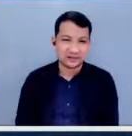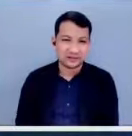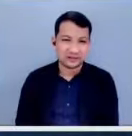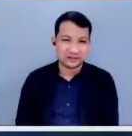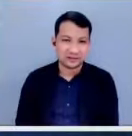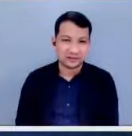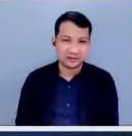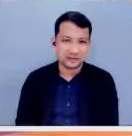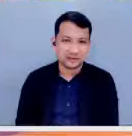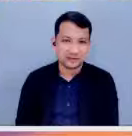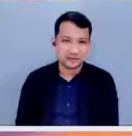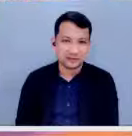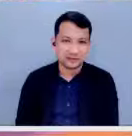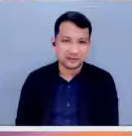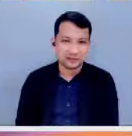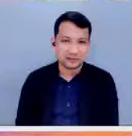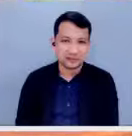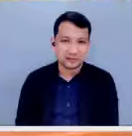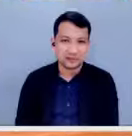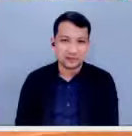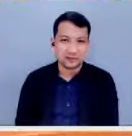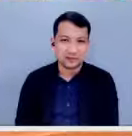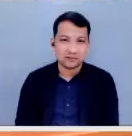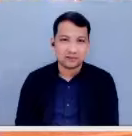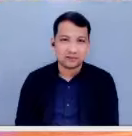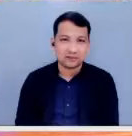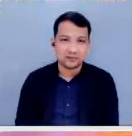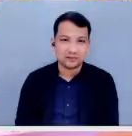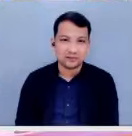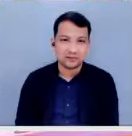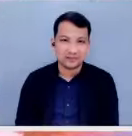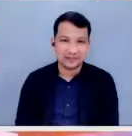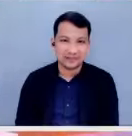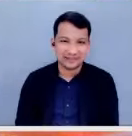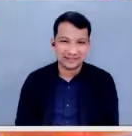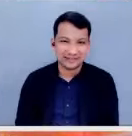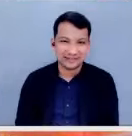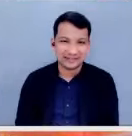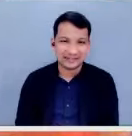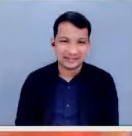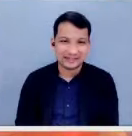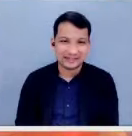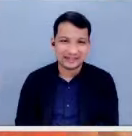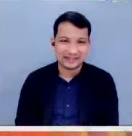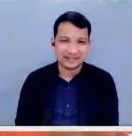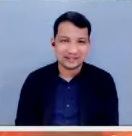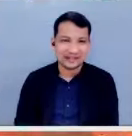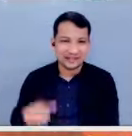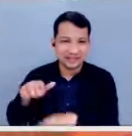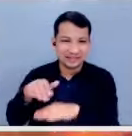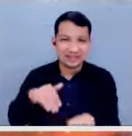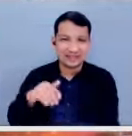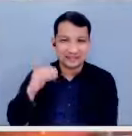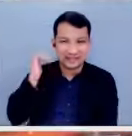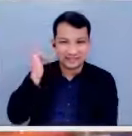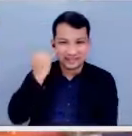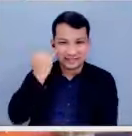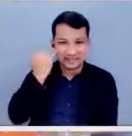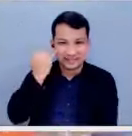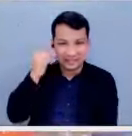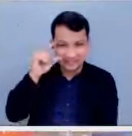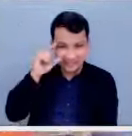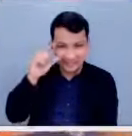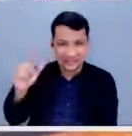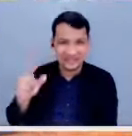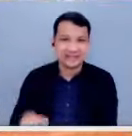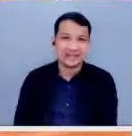Sige. Ah, wag na. Sabi ni Isay, call mo si Justin. Gusto ko yung try, Dibs. Okay. Okay.